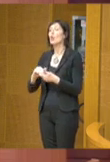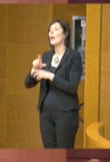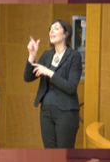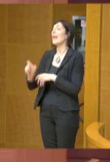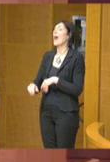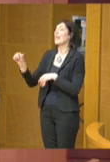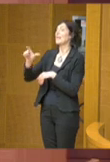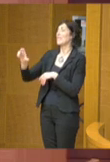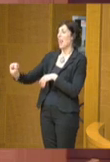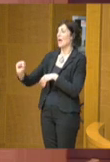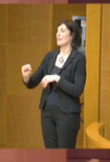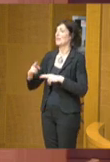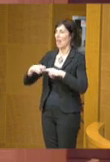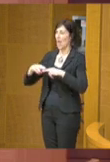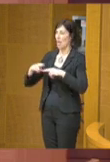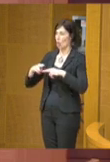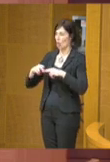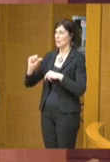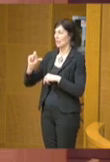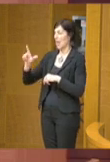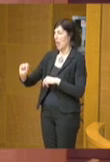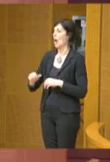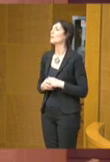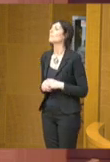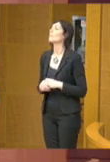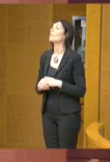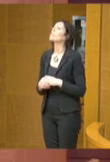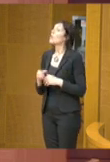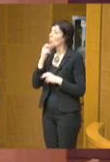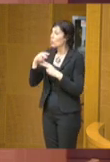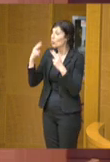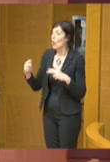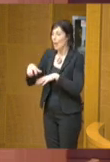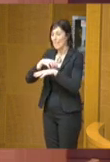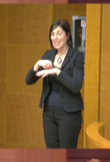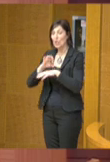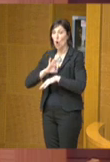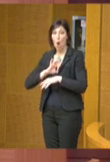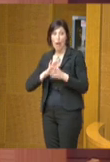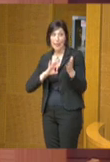Sì, ecco, buongiorno Onorevole Ministro Locatelli, Ministro